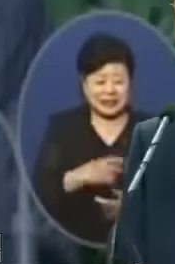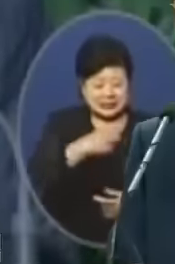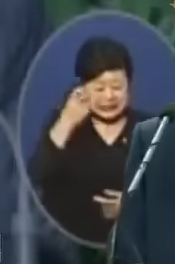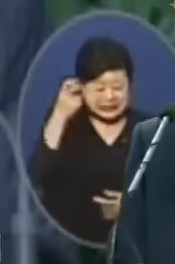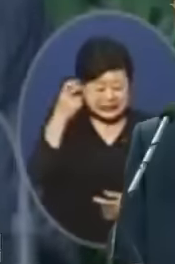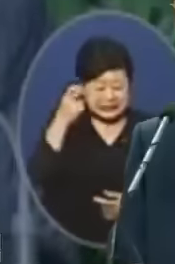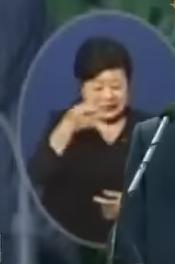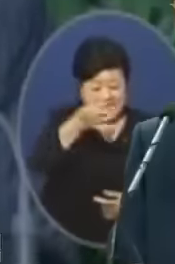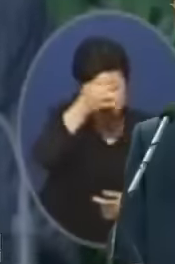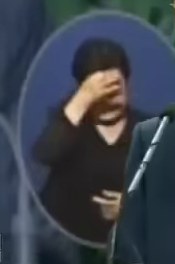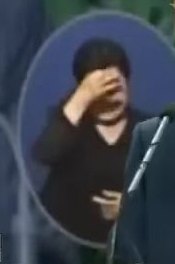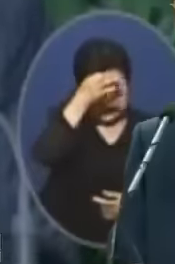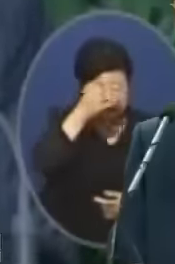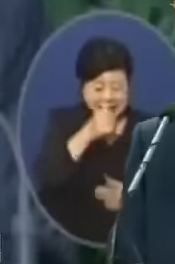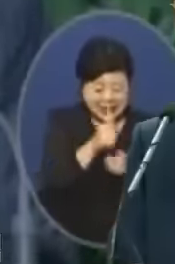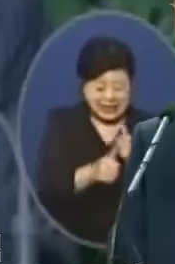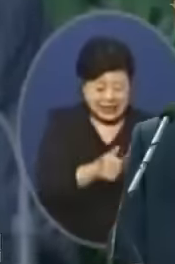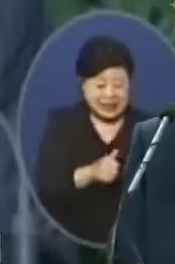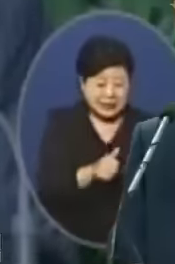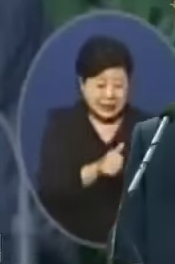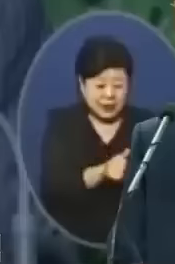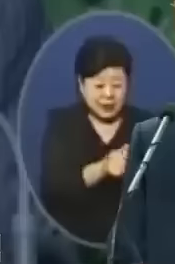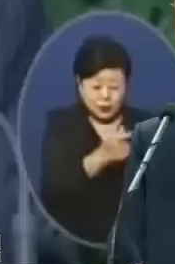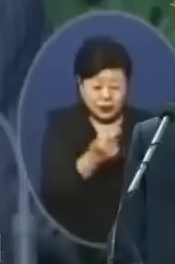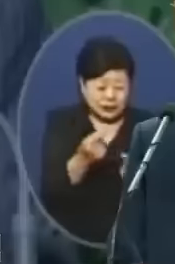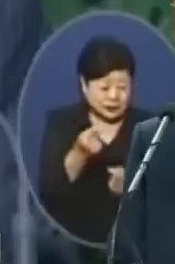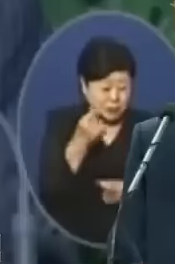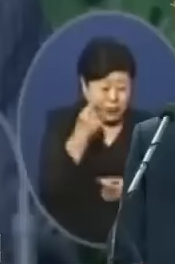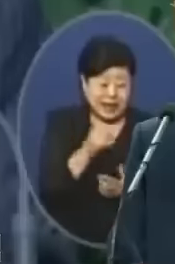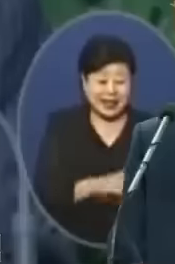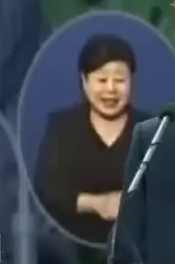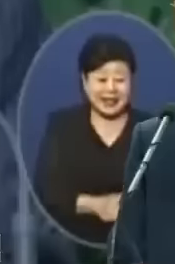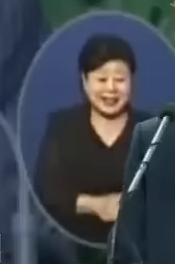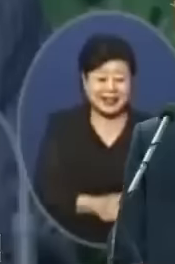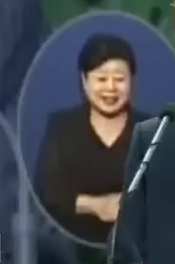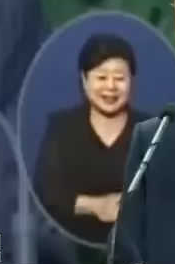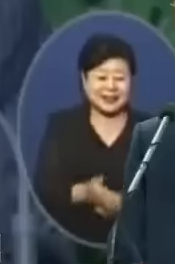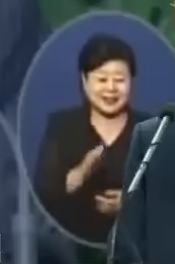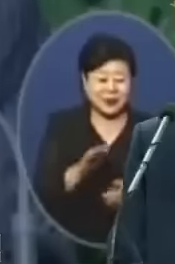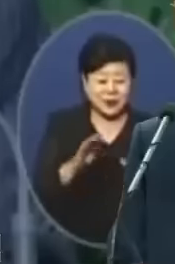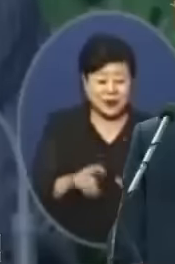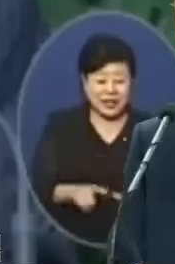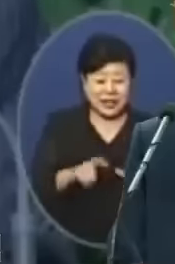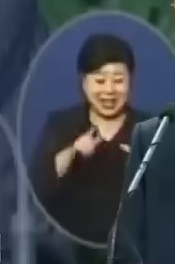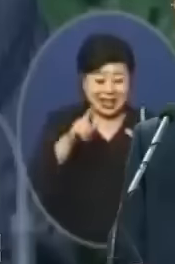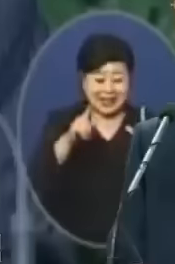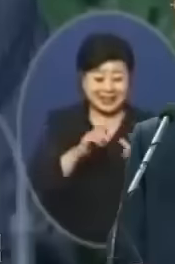총명과 모략과 재능에 하나님과 같아질 수가 없는 것입니다. 그런데 오늘날